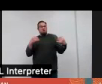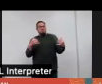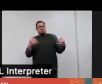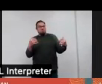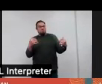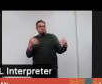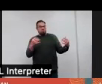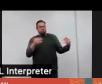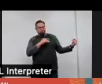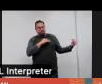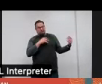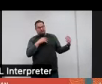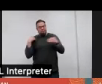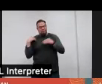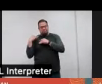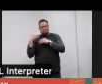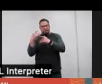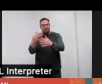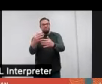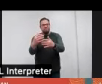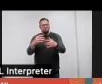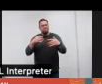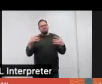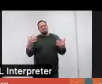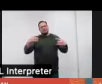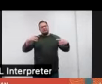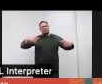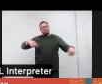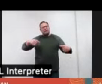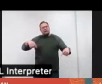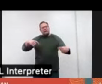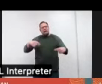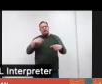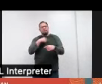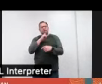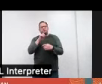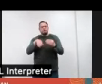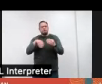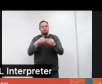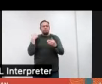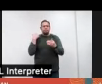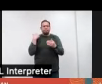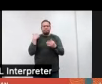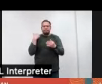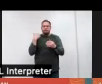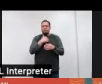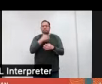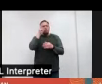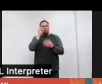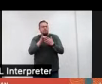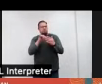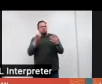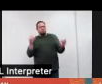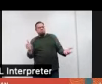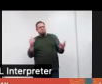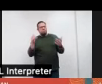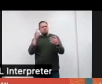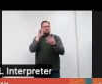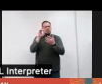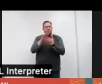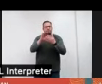ويقومون بإزالة المخلفات النووية. You know, and I'm sure we've all heard of it where there's the belief that there is